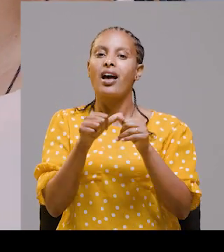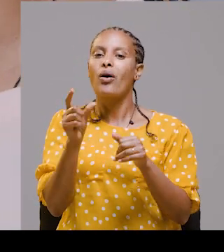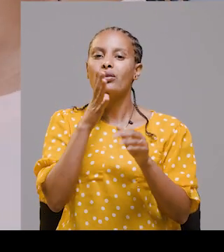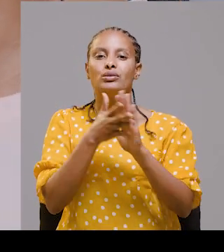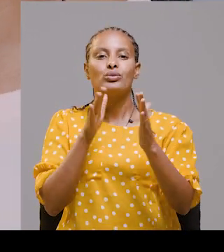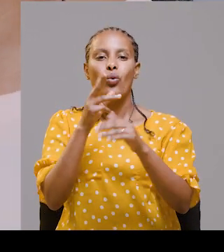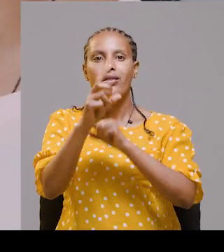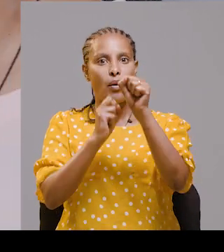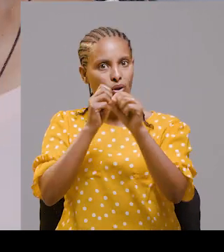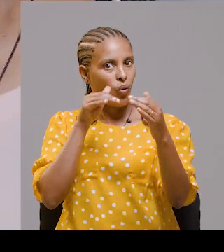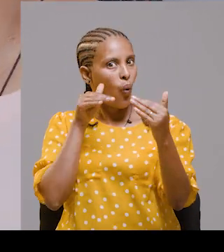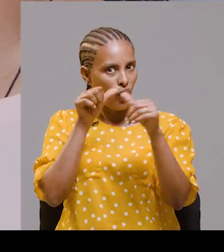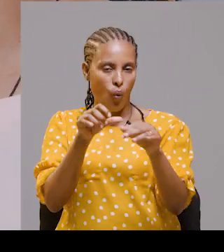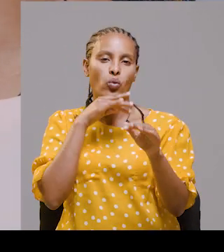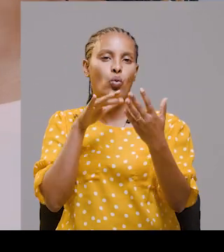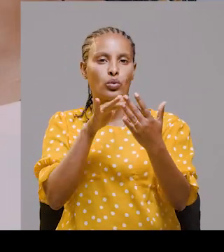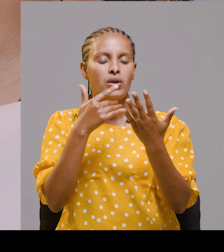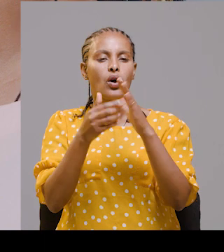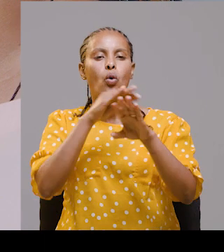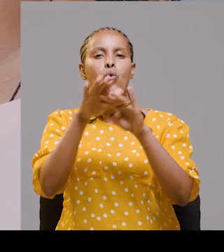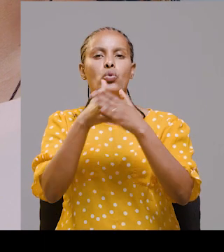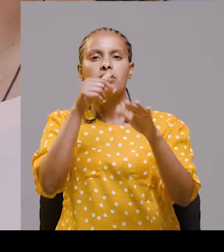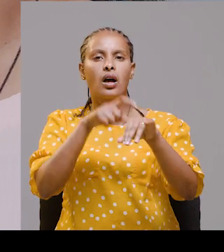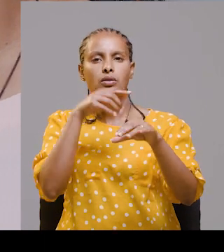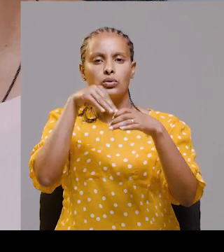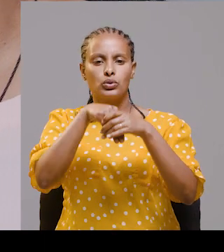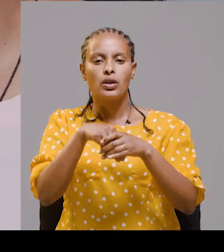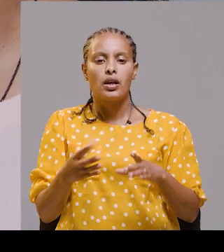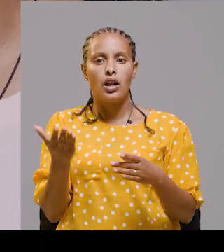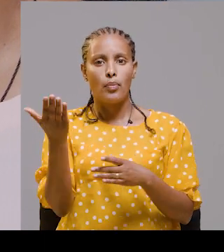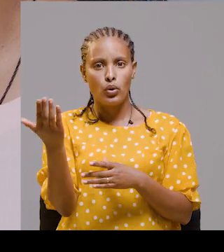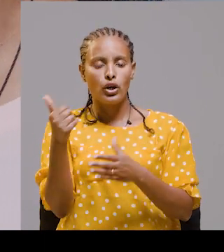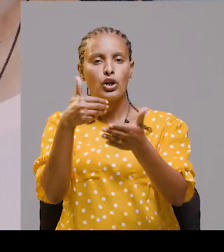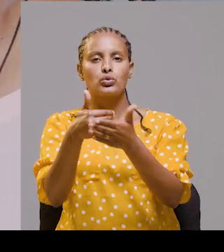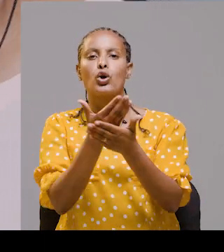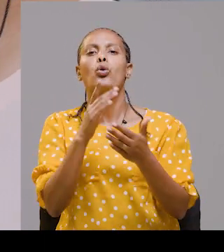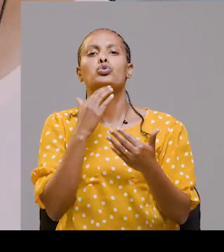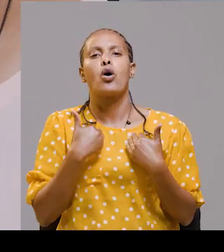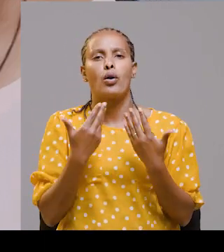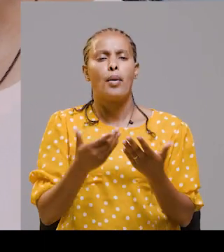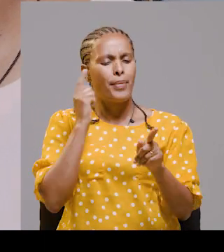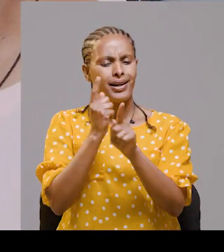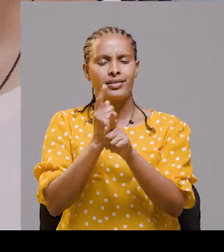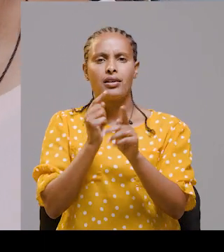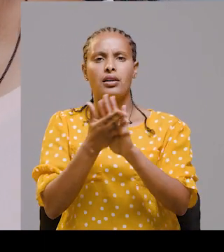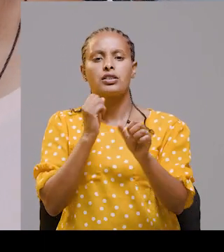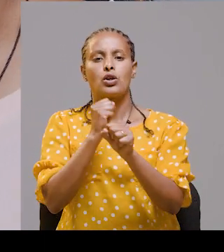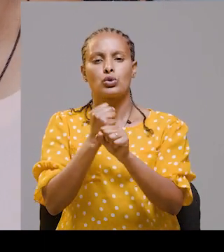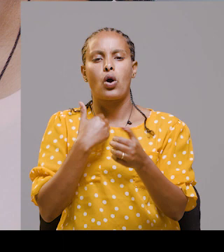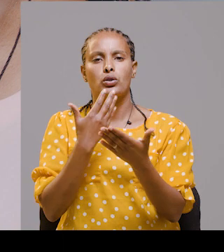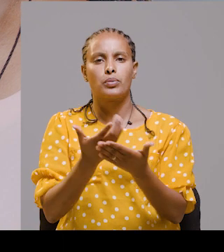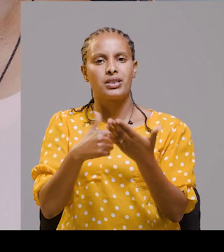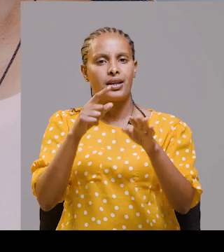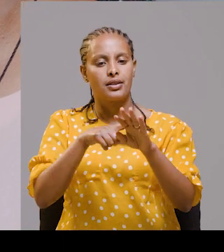ጦርነቱ ላይ ሁለት አመት እንደዛ አልፎናልና በዛ ሁሉ ሰዓት ውስጥ ግን የነበሩ የደረሱ ነገሮች ነበሩ በርግጠኝነት ደግሞ የተሰሩ ስራዎችም